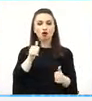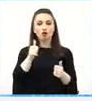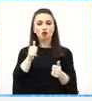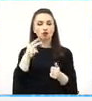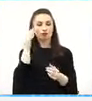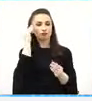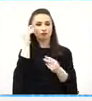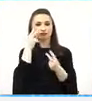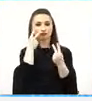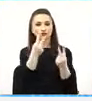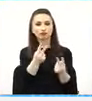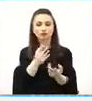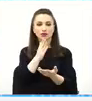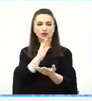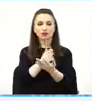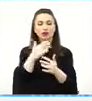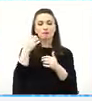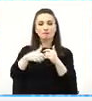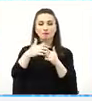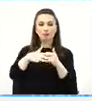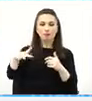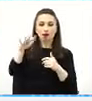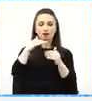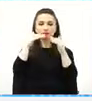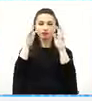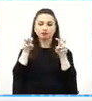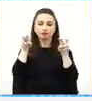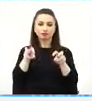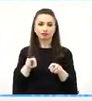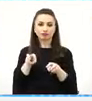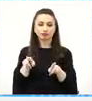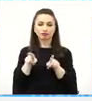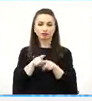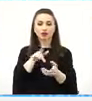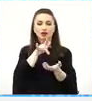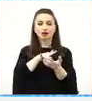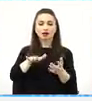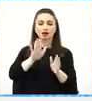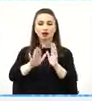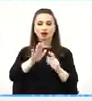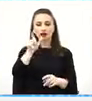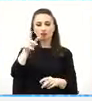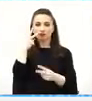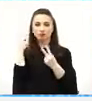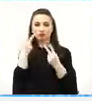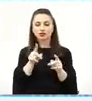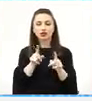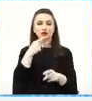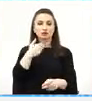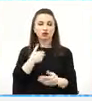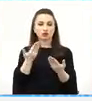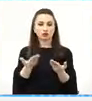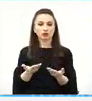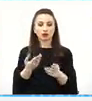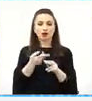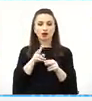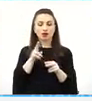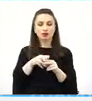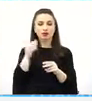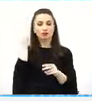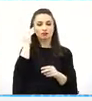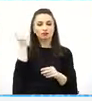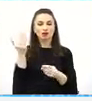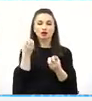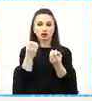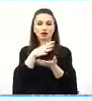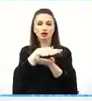როგორი დამოკიდებულება პარკების, სკვერების მიმართ ქალაქის ხელმძღვანელობის მხრიდან და რა თქმა უნდა ეს